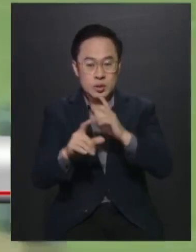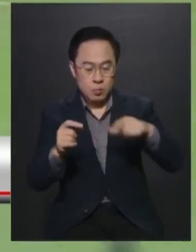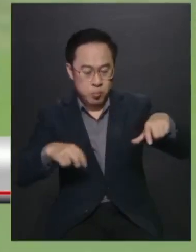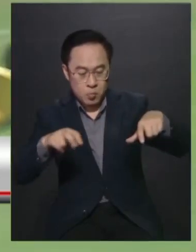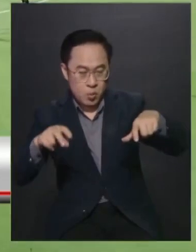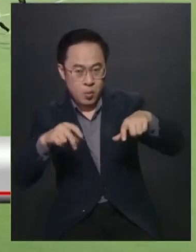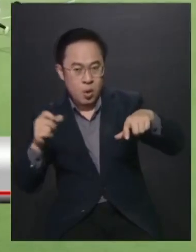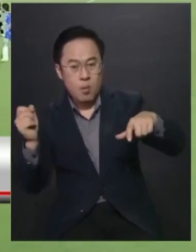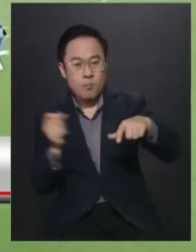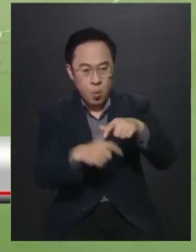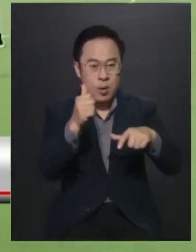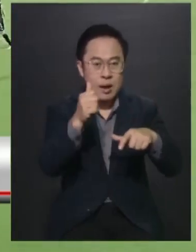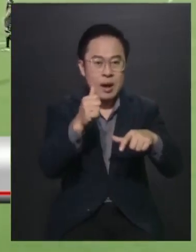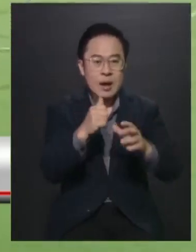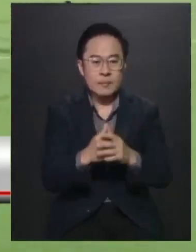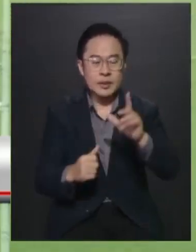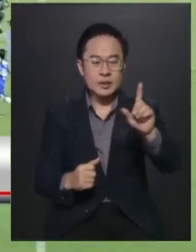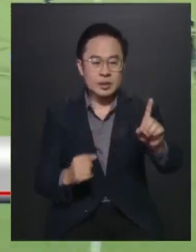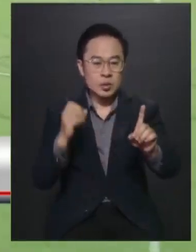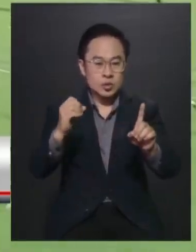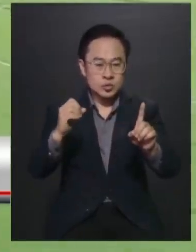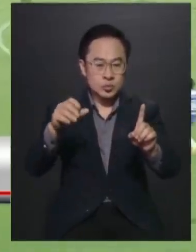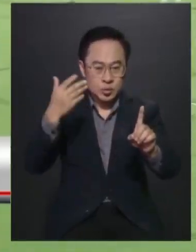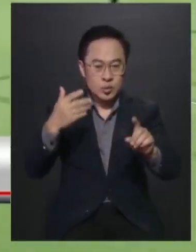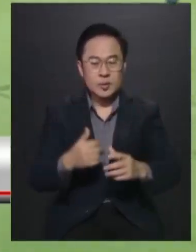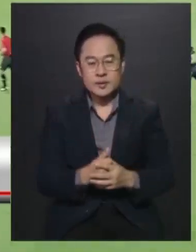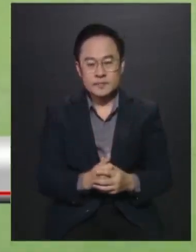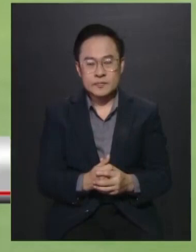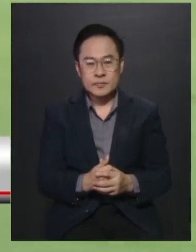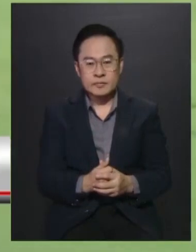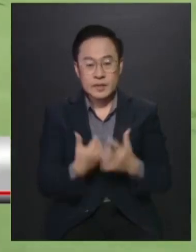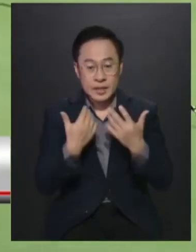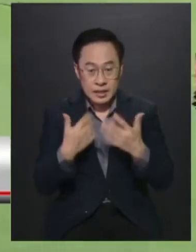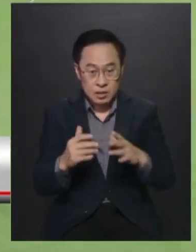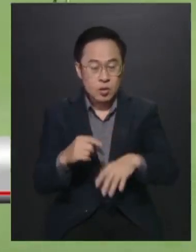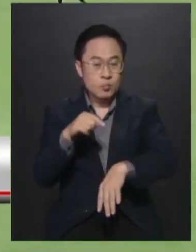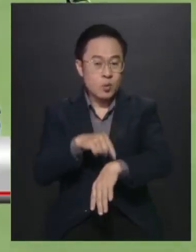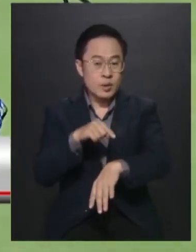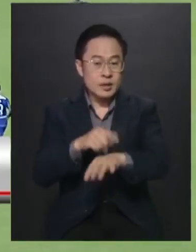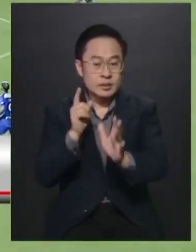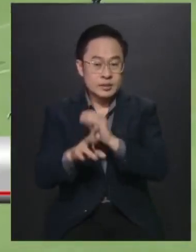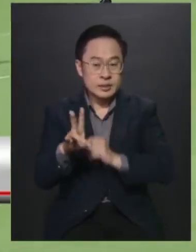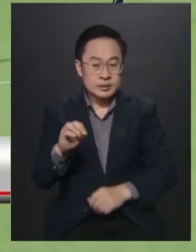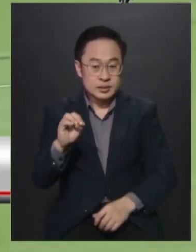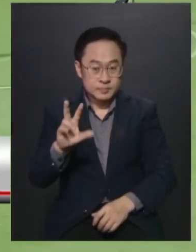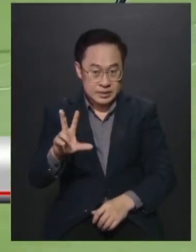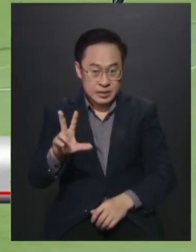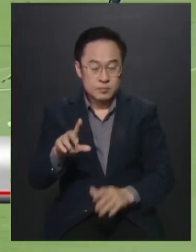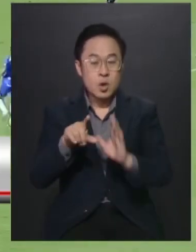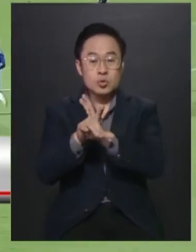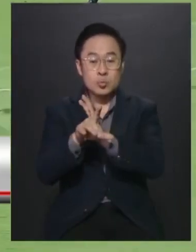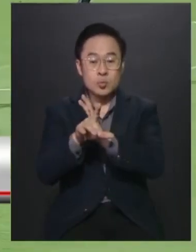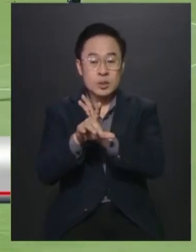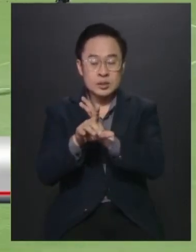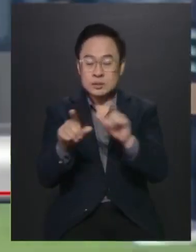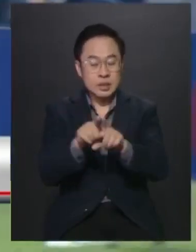ากมาแล้วซัดด้วยซ้ายตรงบริเวณหัวกะโหลกเลยครับทำให้ชลบุรีขึ้นนำ 1-0 จากนั้นเนี่ยนาที73ชลบุรีไม่ได้ประตูย้ำชัยจากการหลุดเ